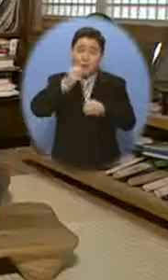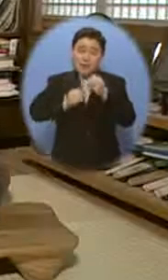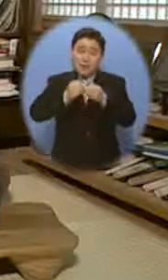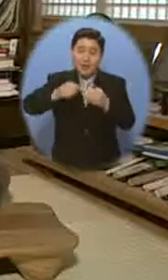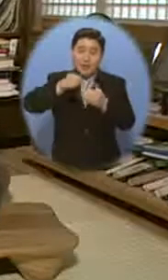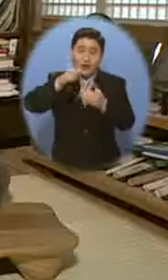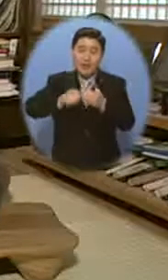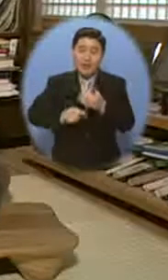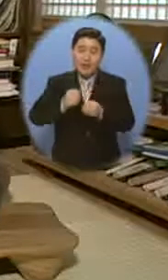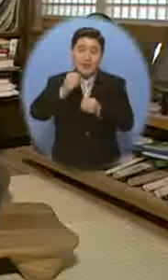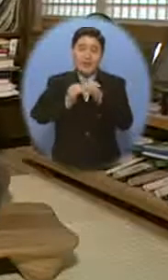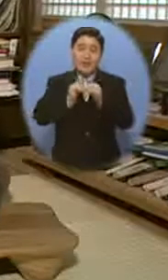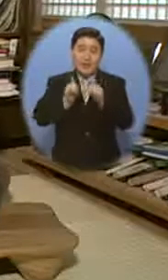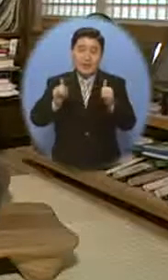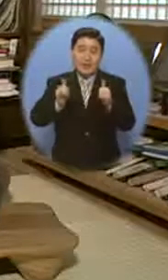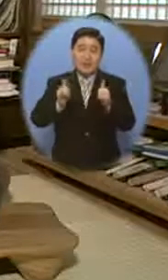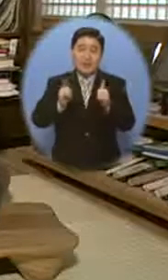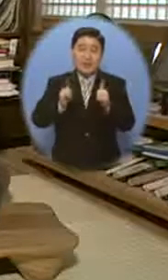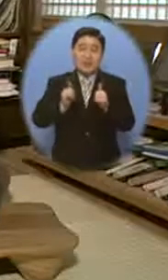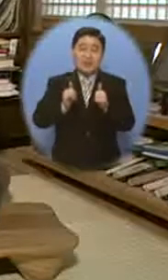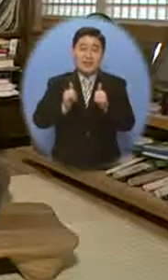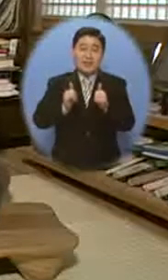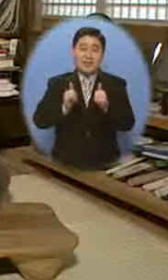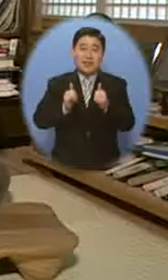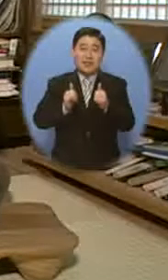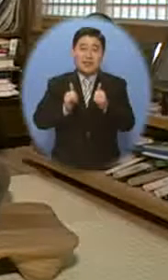시에서 시인들이